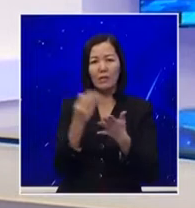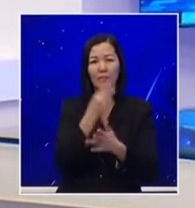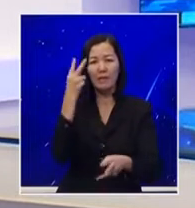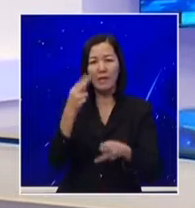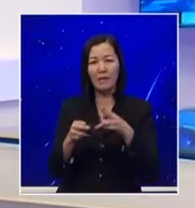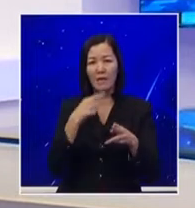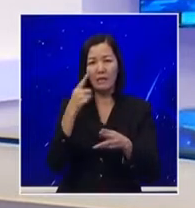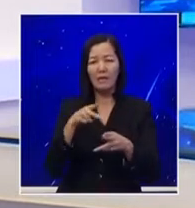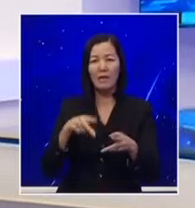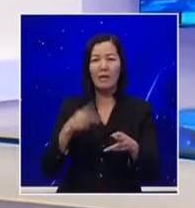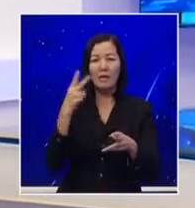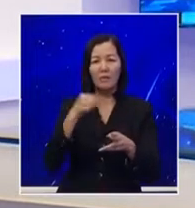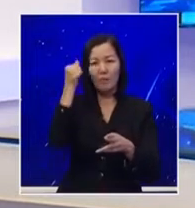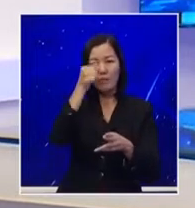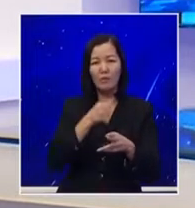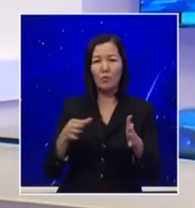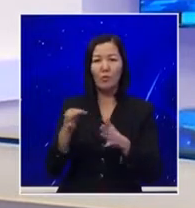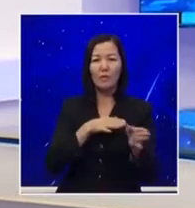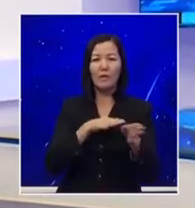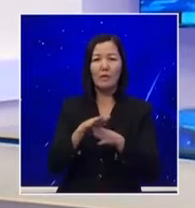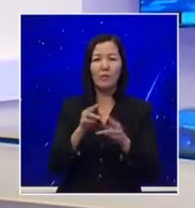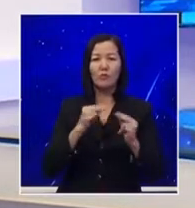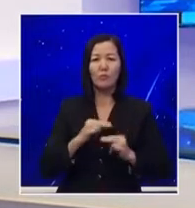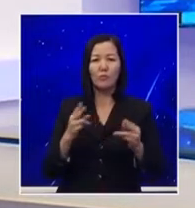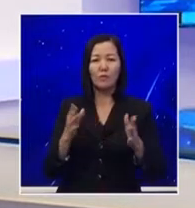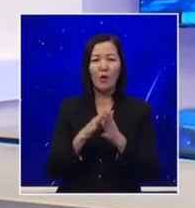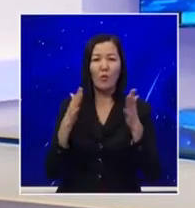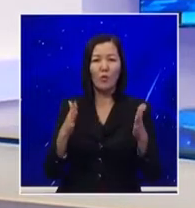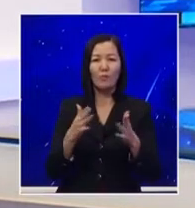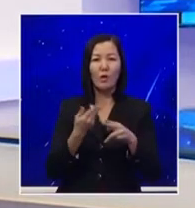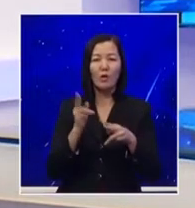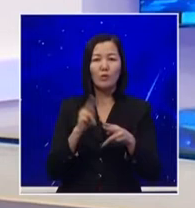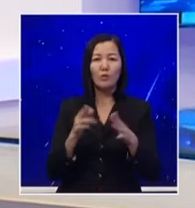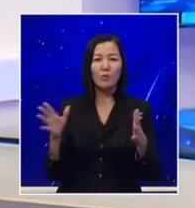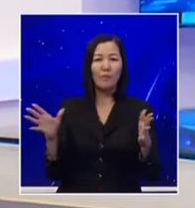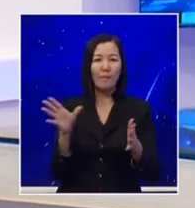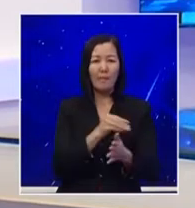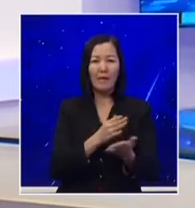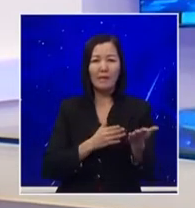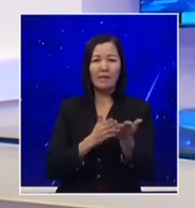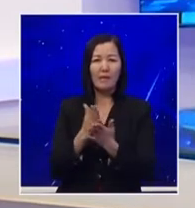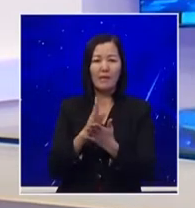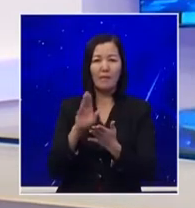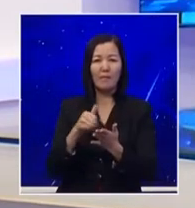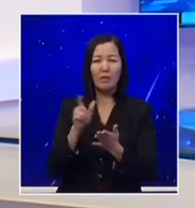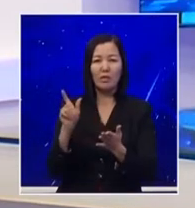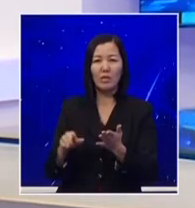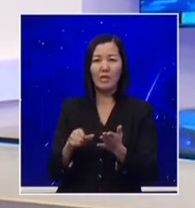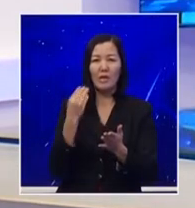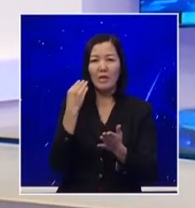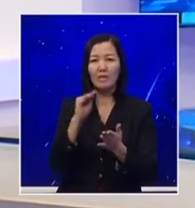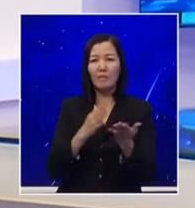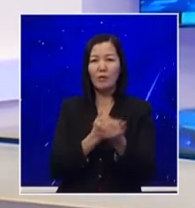айтты. Ал 2021 жылы облыста атқарылуы тиіс жұмыстарда ауқымды. Сол себепті барлық сала басшыларына сапалы жұмыс